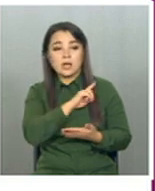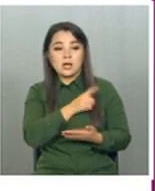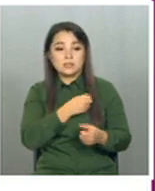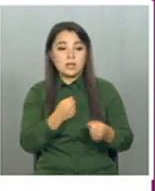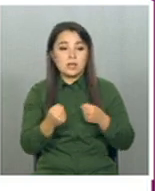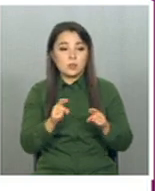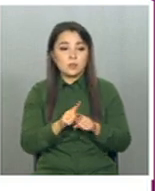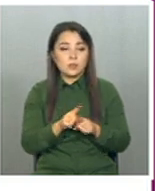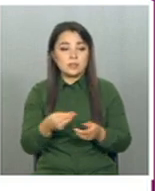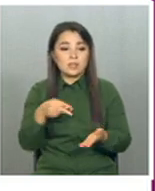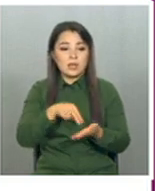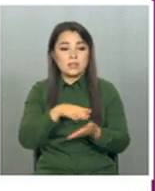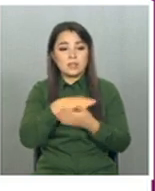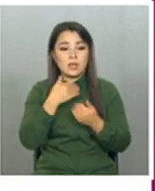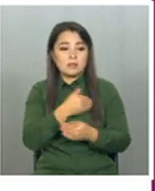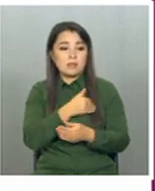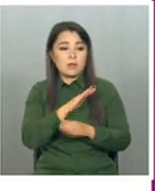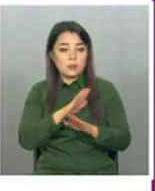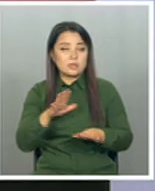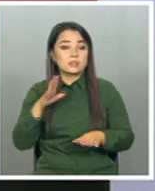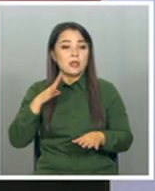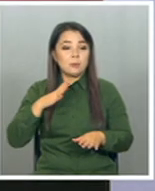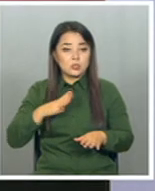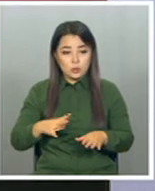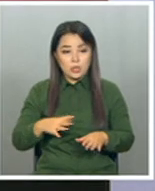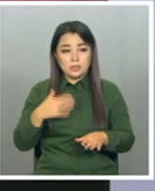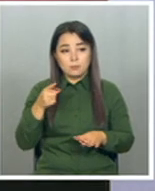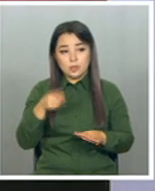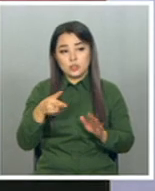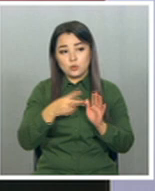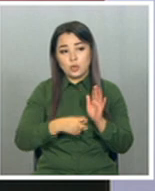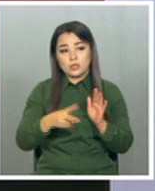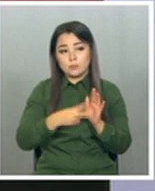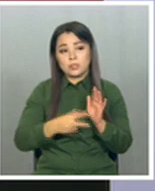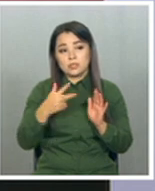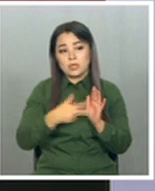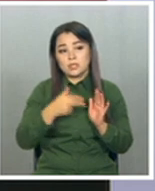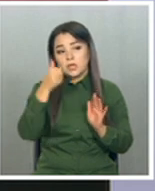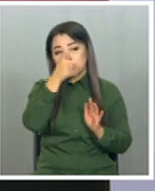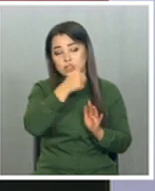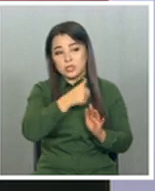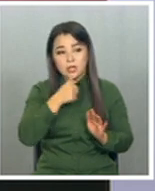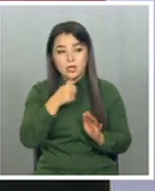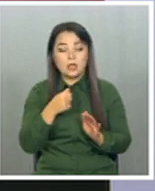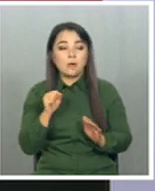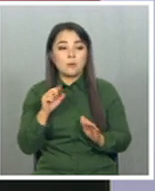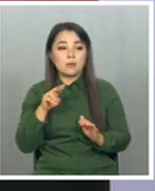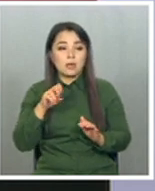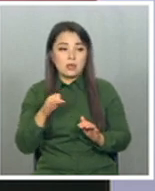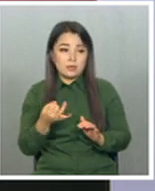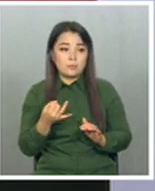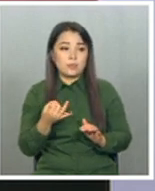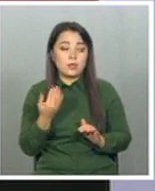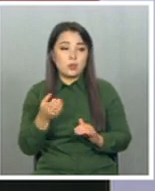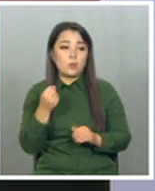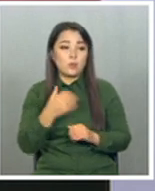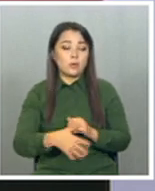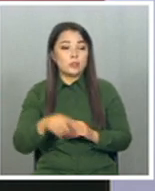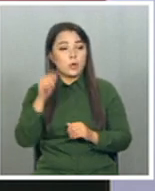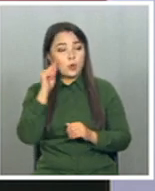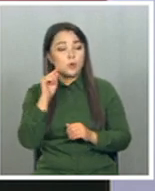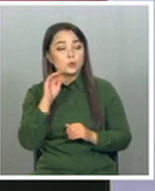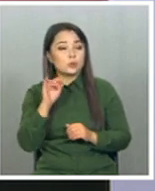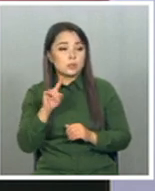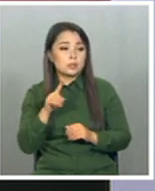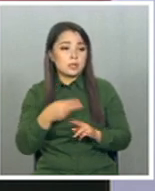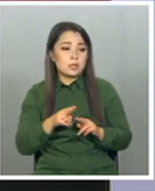да, амал жоқтан 1778 жылы Абылайды Орта жүздің ханы